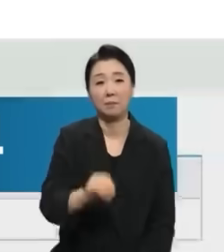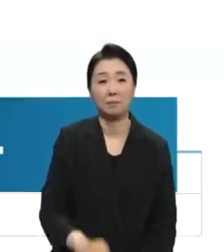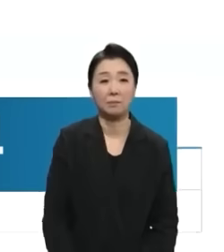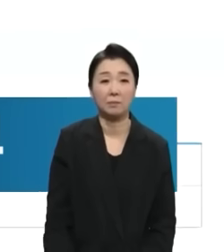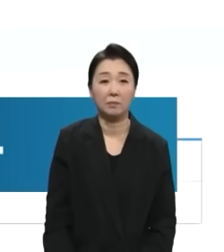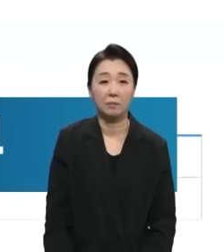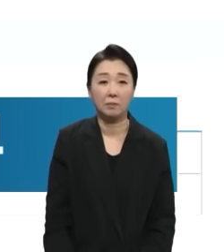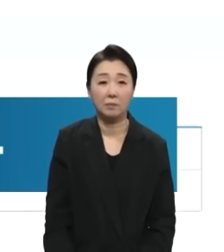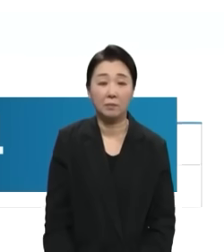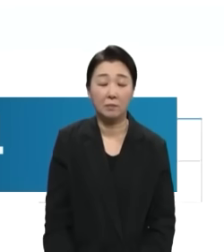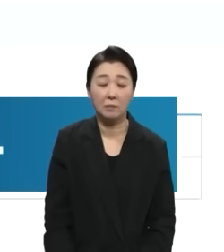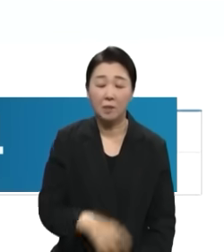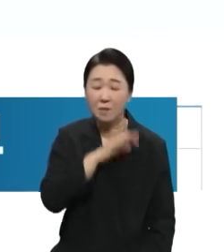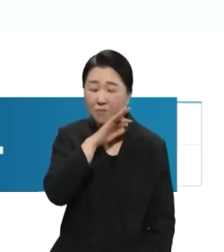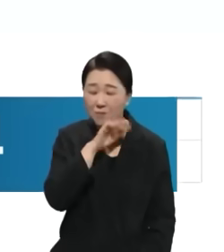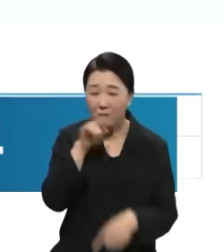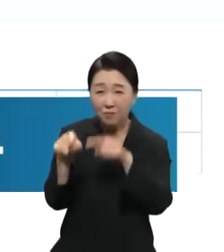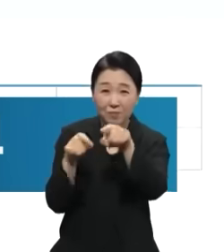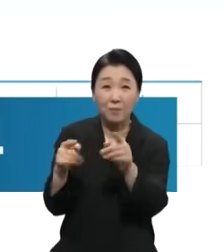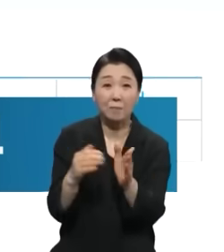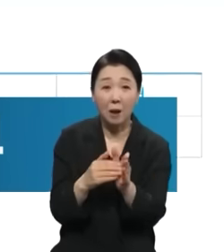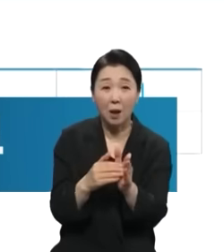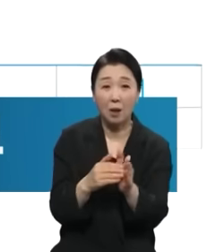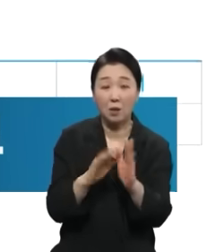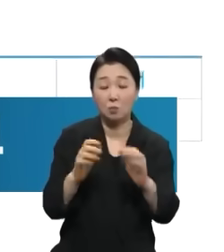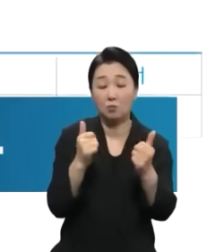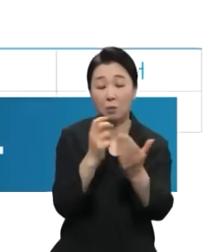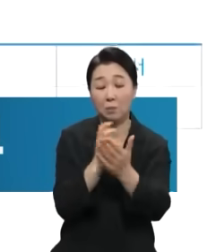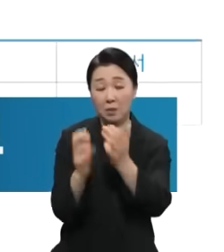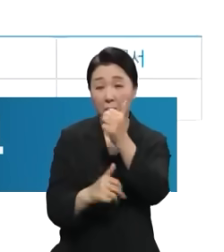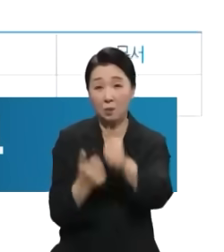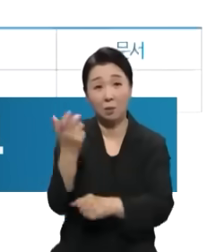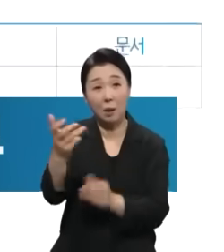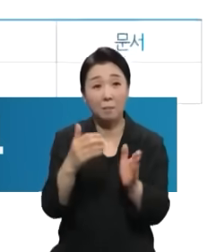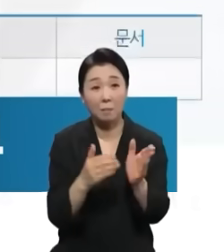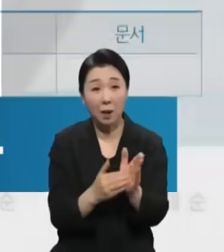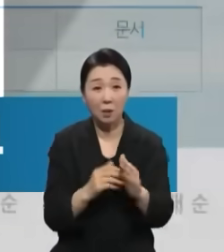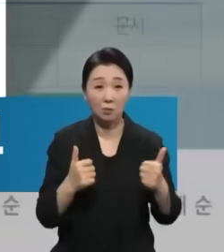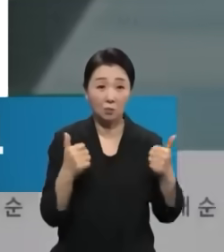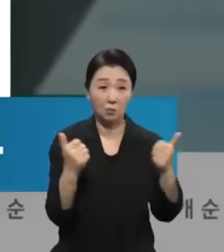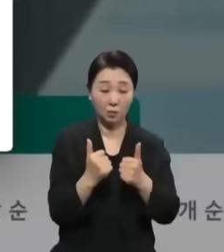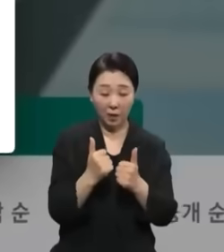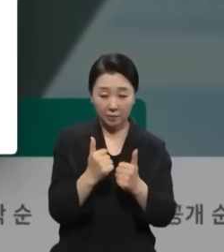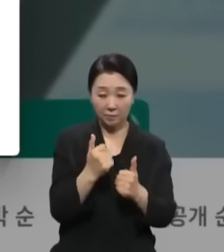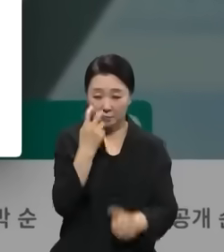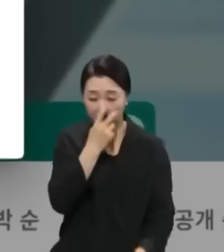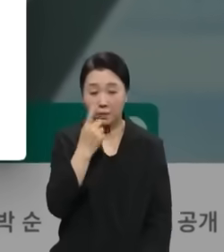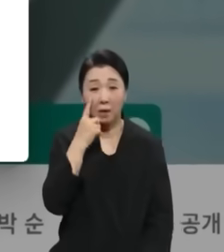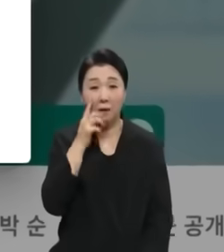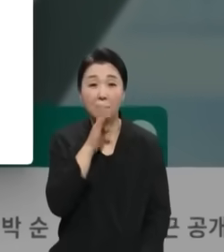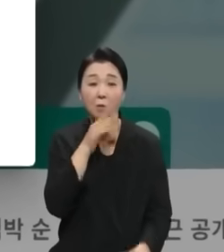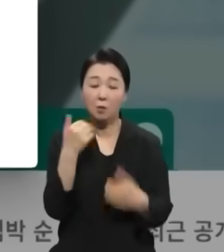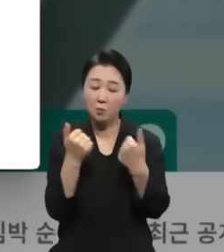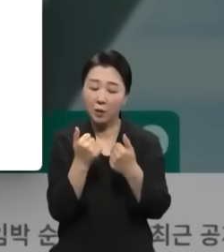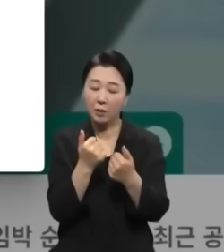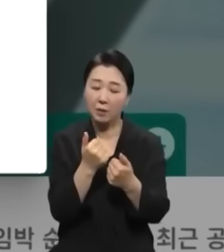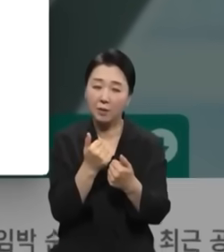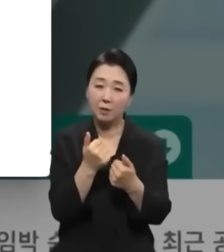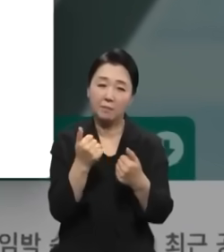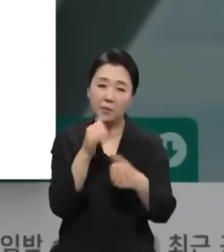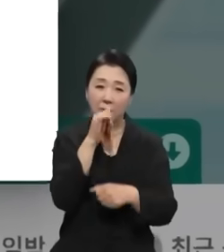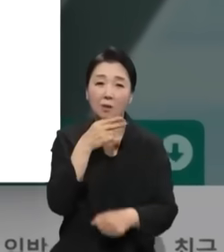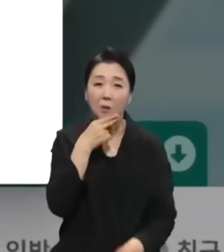가까워졌습니다. 청원은 국회 법제사법위원회로 회부됐고 국회는 청원을 심사해 본회의에서 논의할지 결정하게